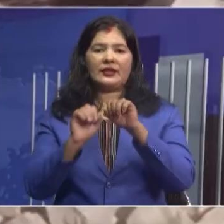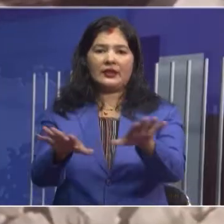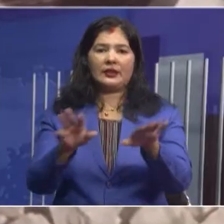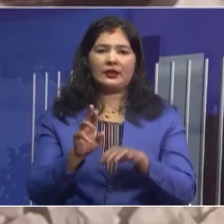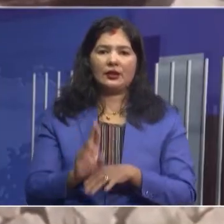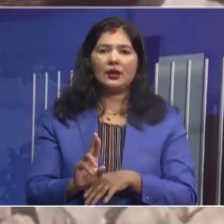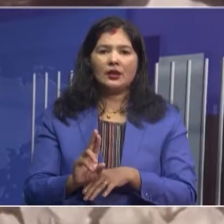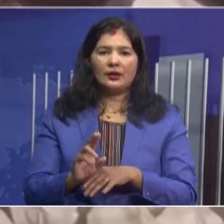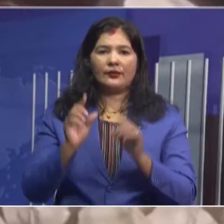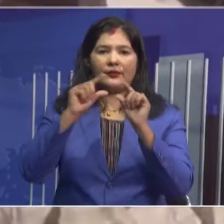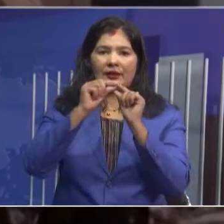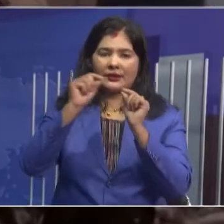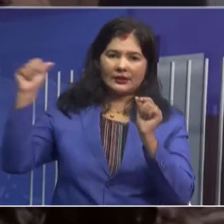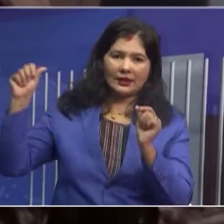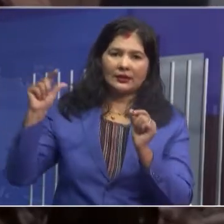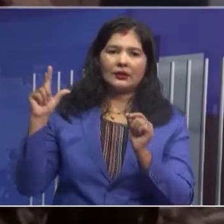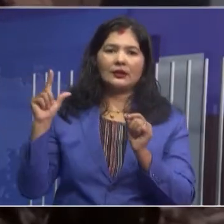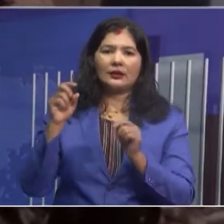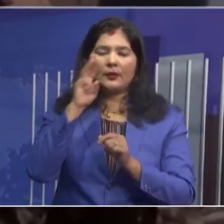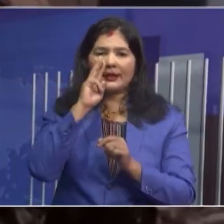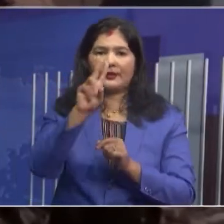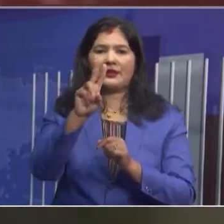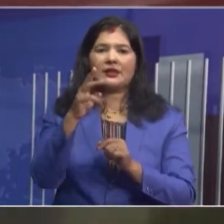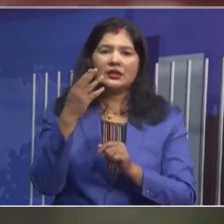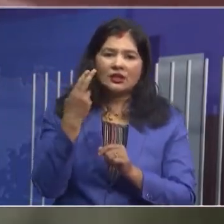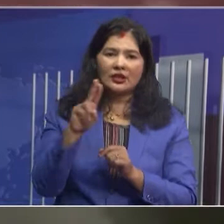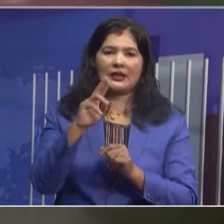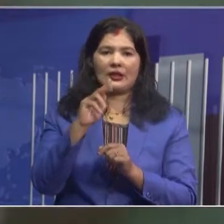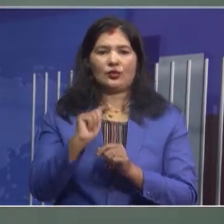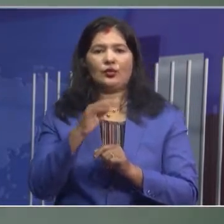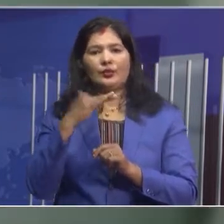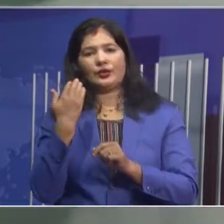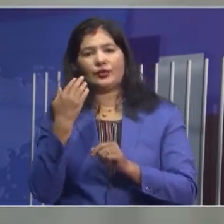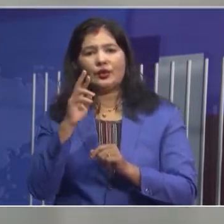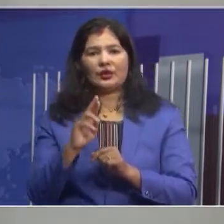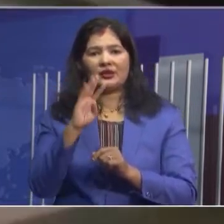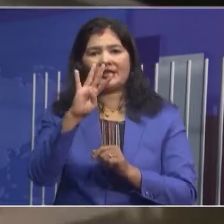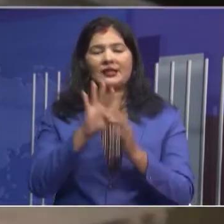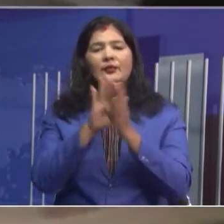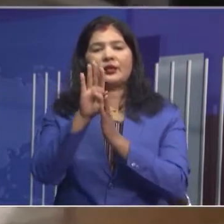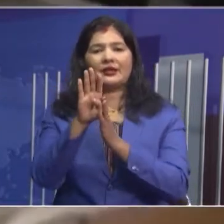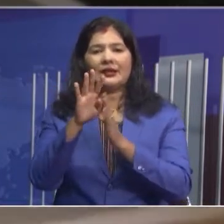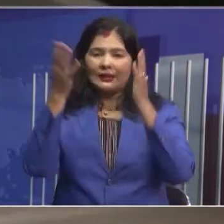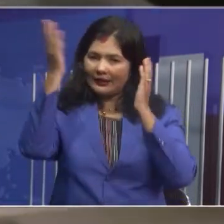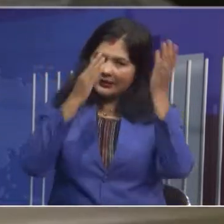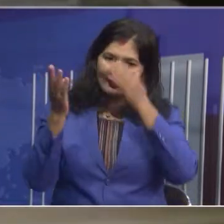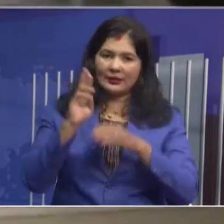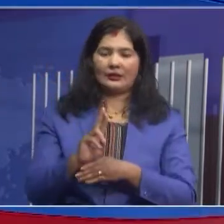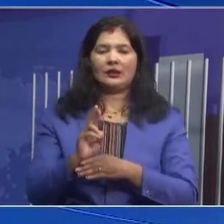पाकिस्तानमा गैराती गएको भूकम्पमा कम्तीमा 20 जनाको मृत्यु। 300 बढी घाइते। माटोले बनेका सयौं घरहरू